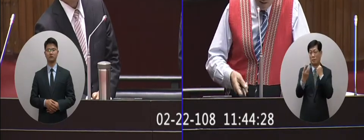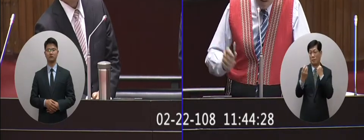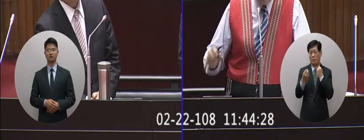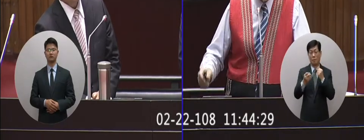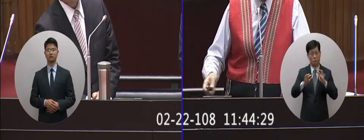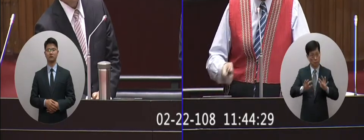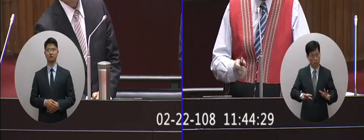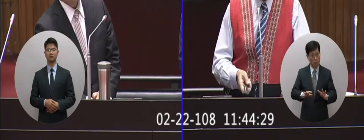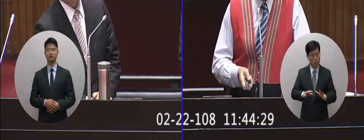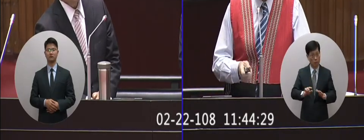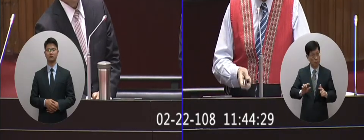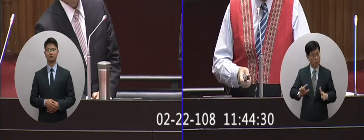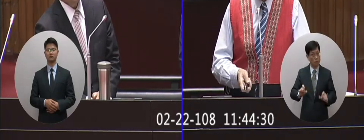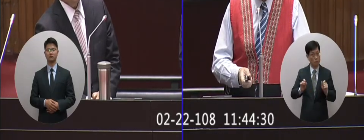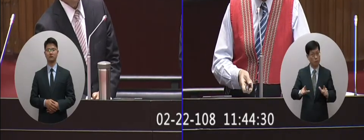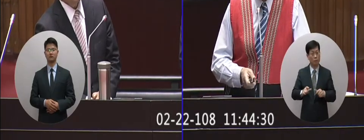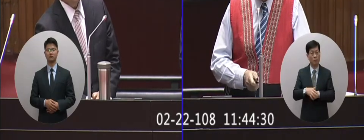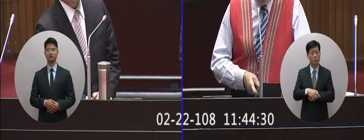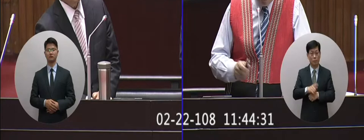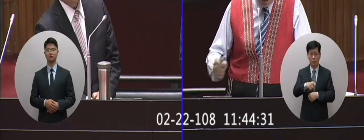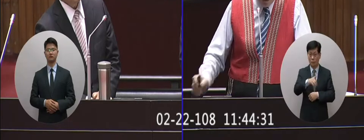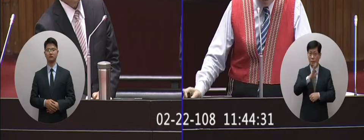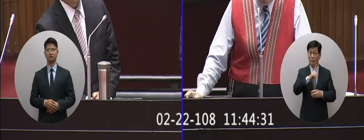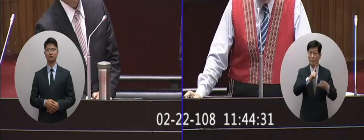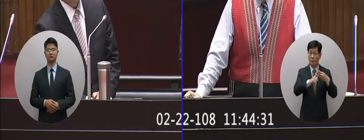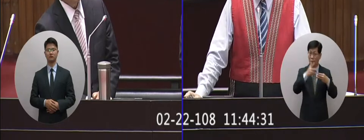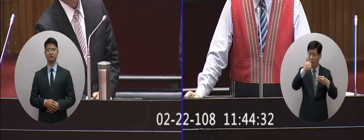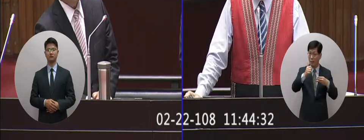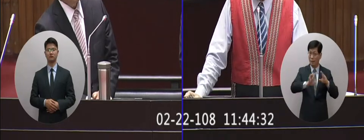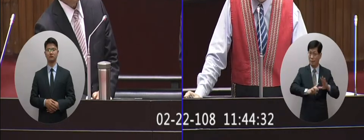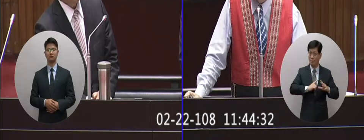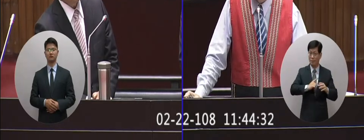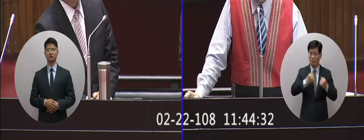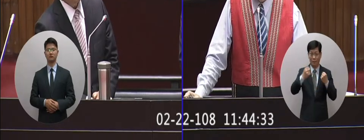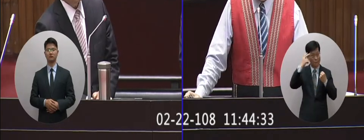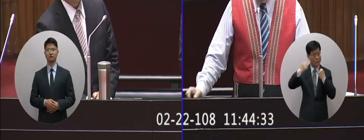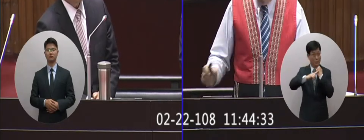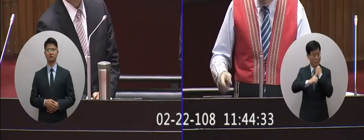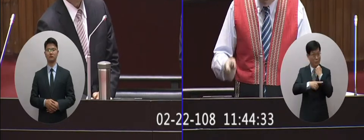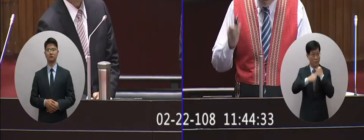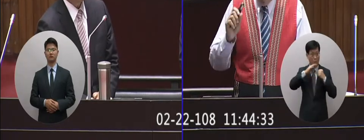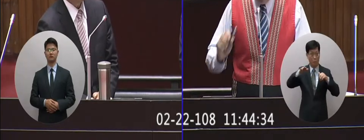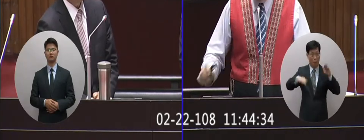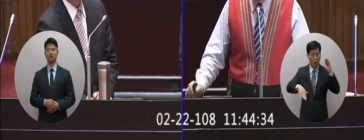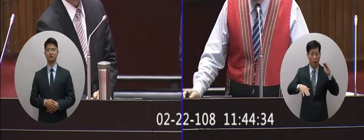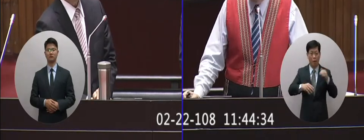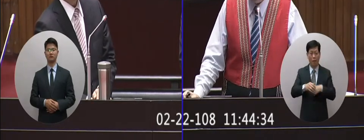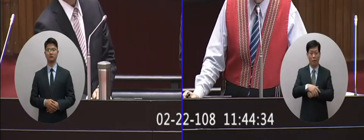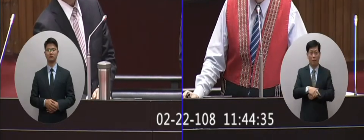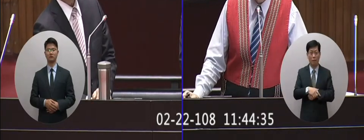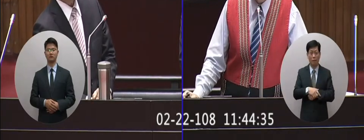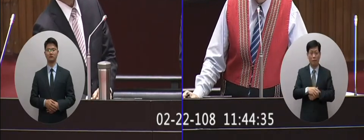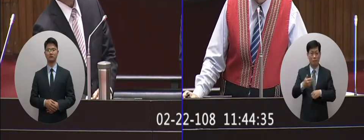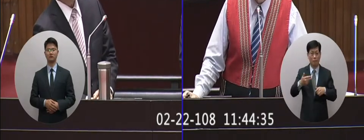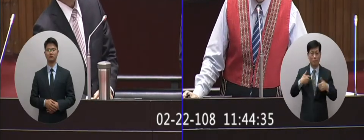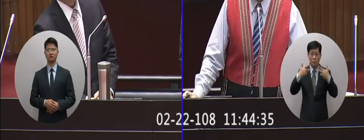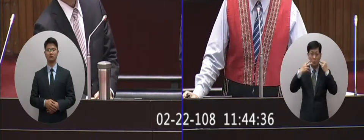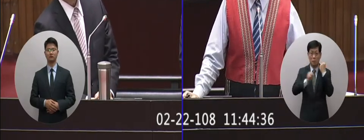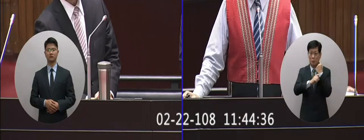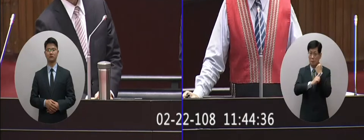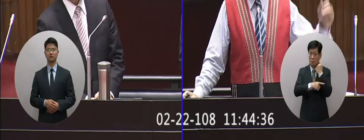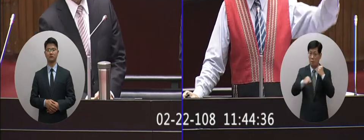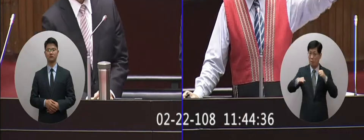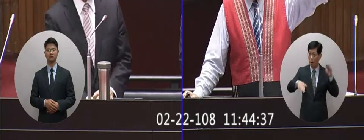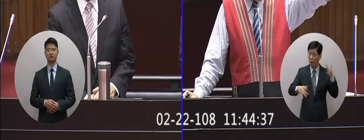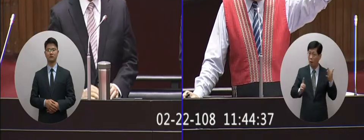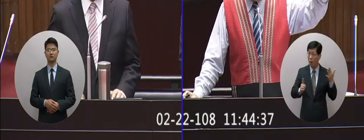在一将主委站在这个宪法之上，站在原基法之上，